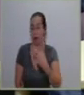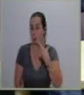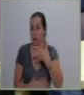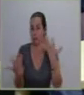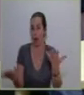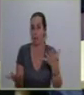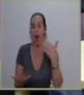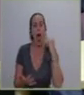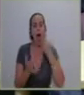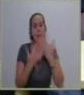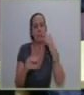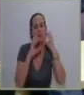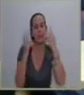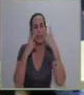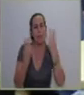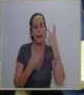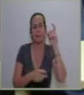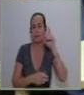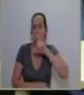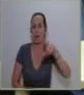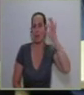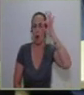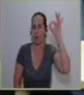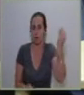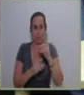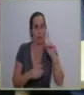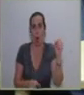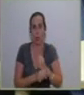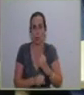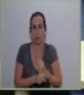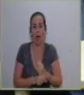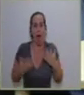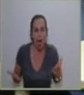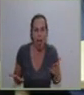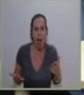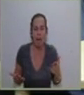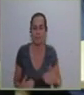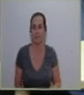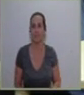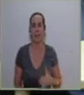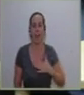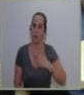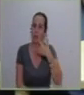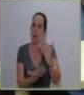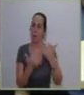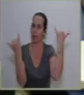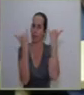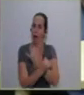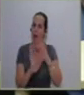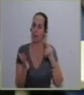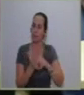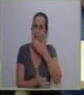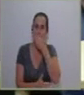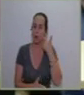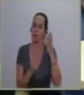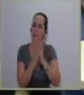עד מתי התקשורת תחפש להאשים את הכוכבים בפרשיות שהם לא עשו? טוב, אני מודה שטעיתי, ולכבוד יום